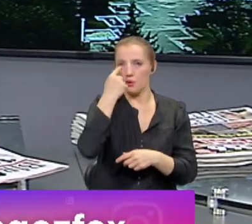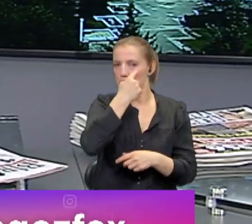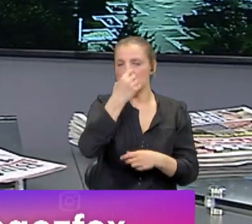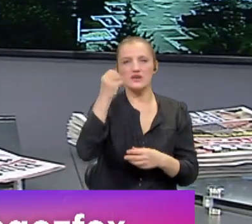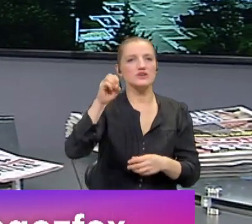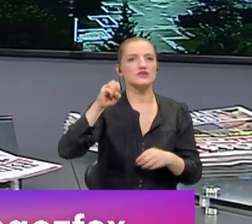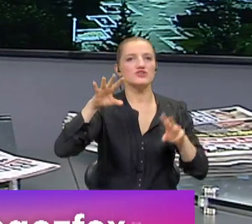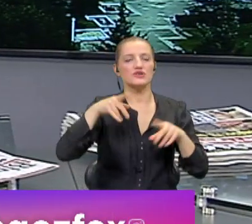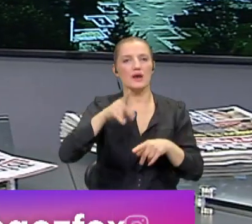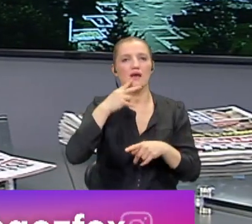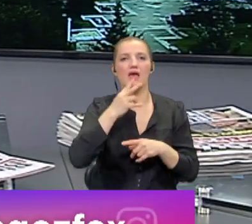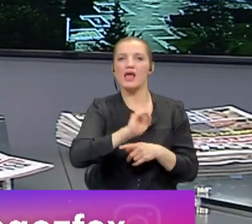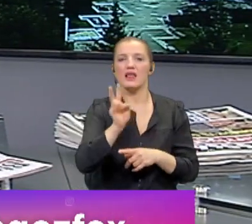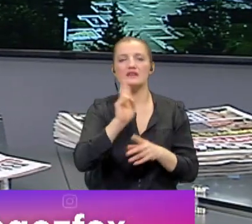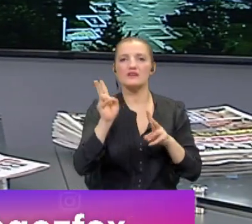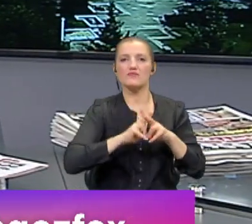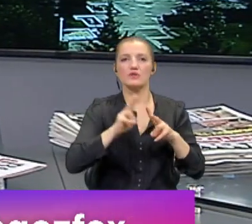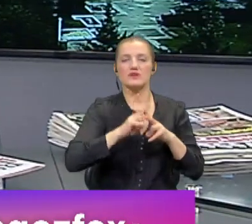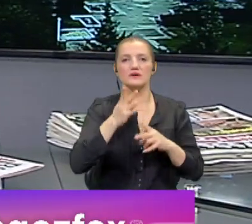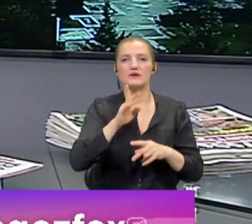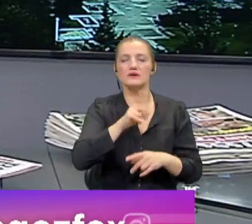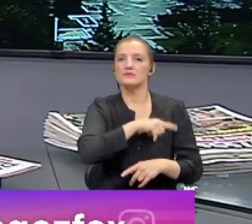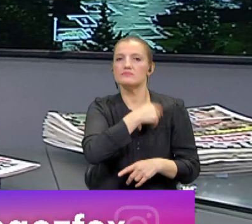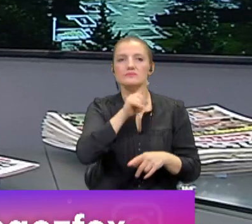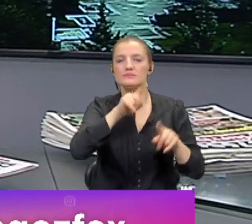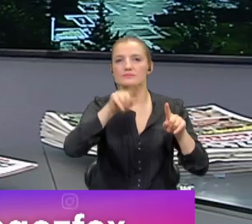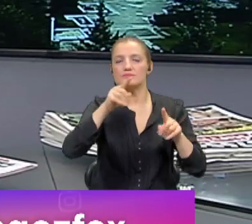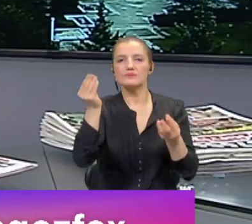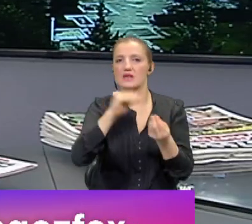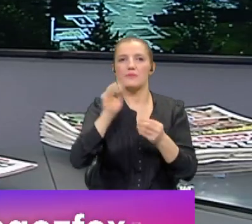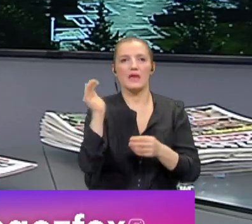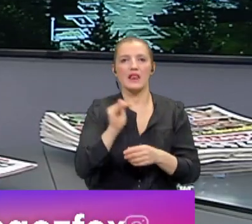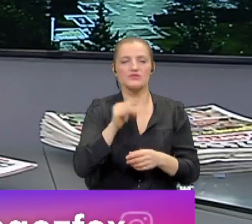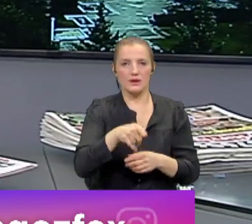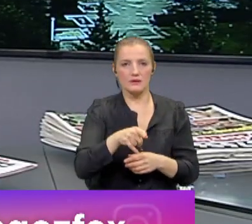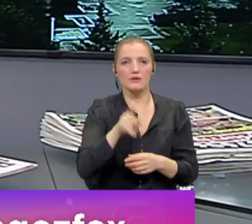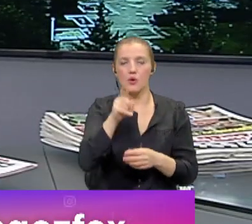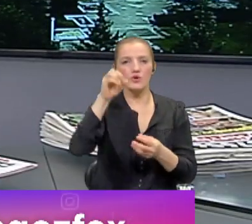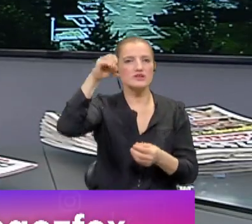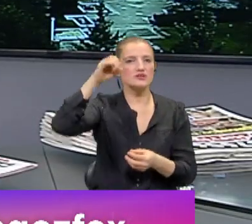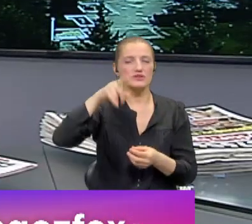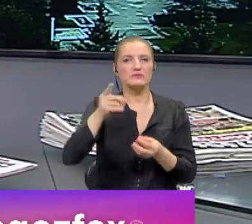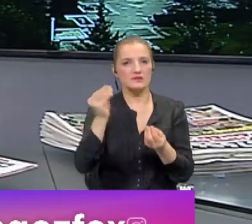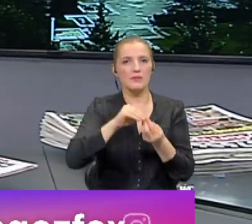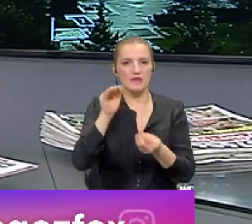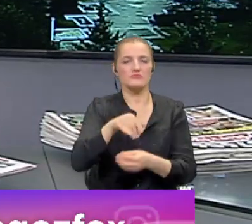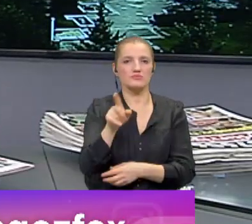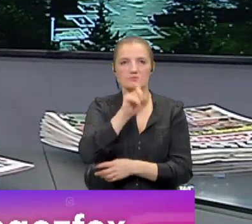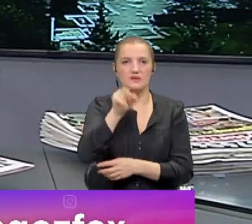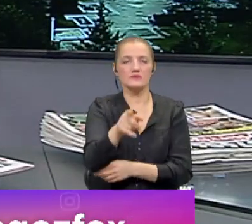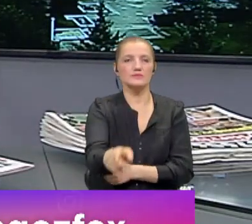ışığa da acaba elektrik faturası ne oranda zam gelecek bu aşağıda zam gelmişmidir diye